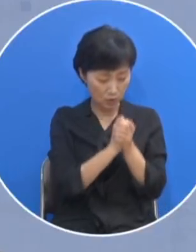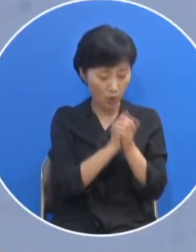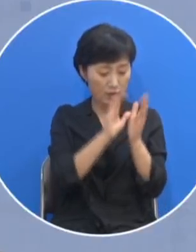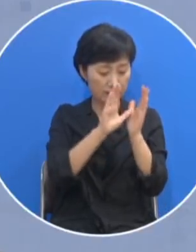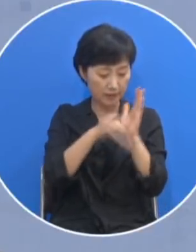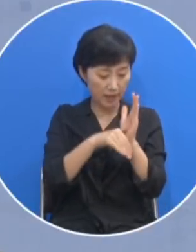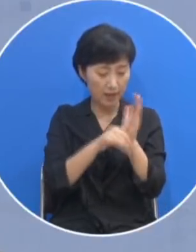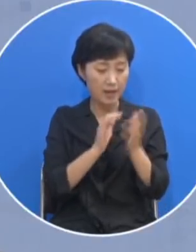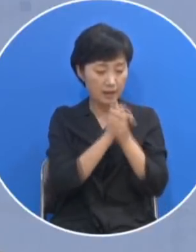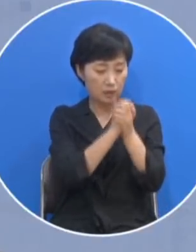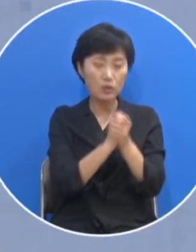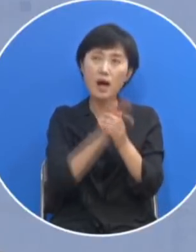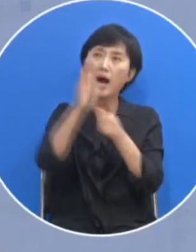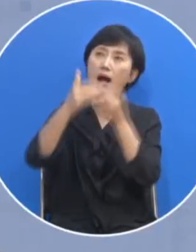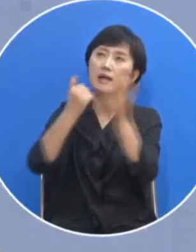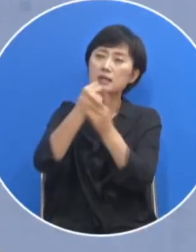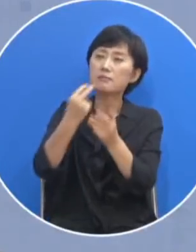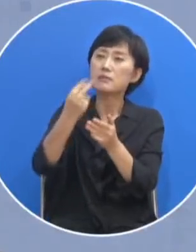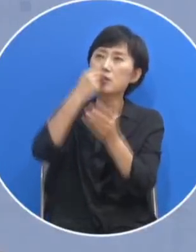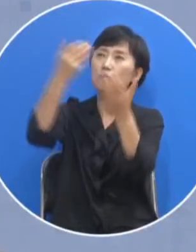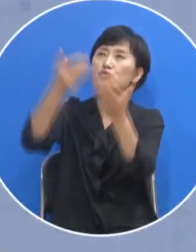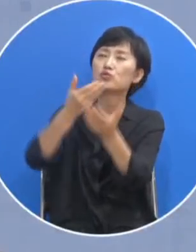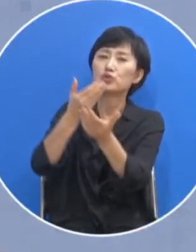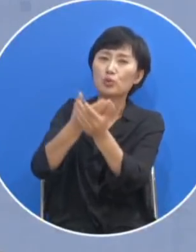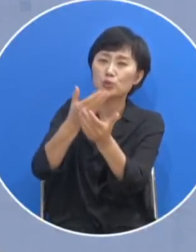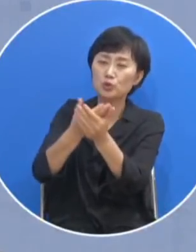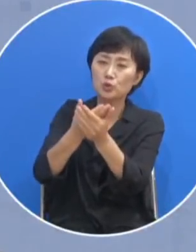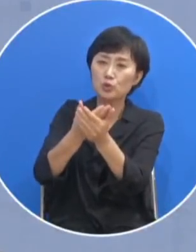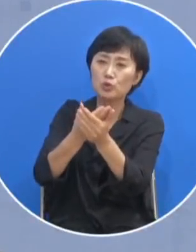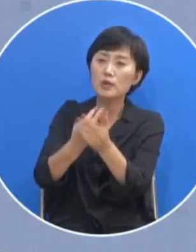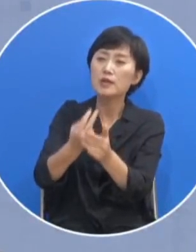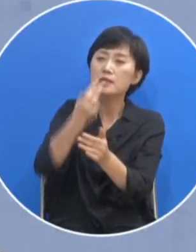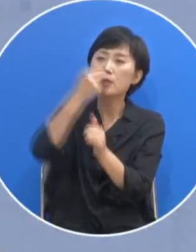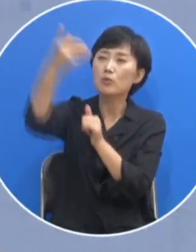wee 생기를 보여 줘 그게 사랑인걸